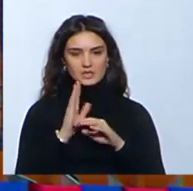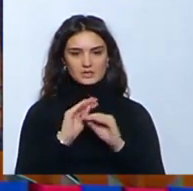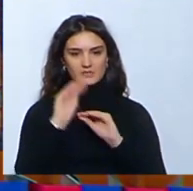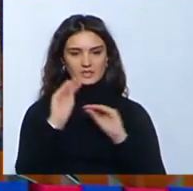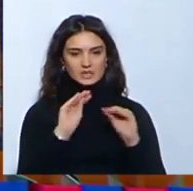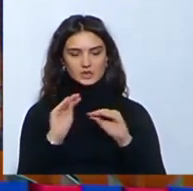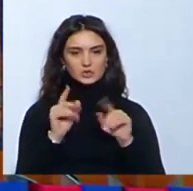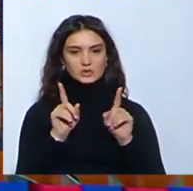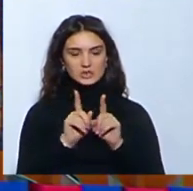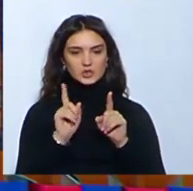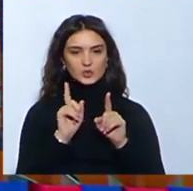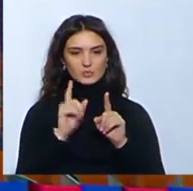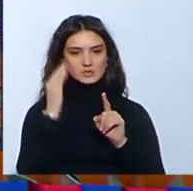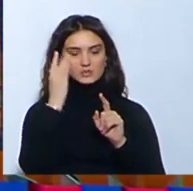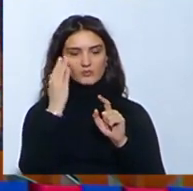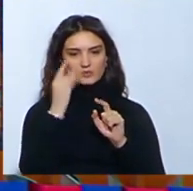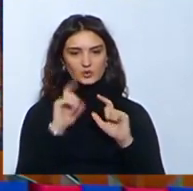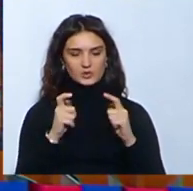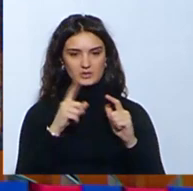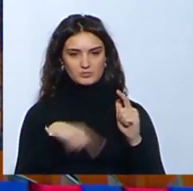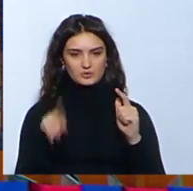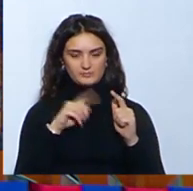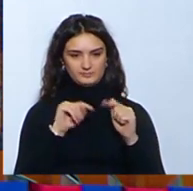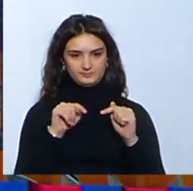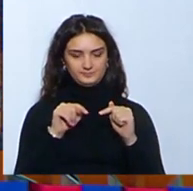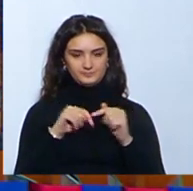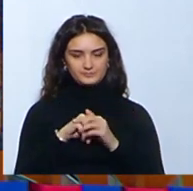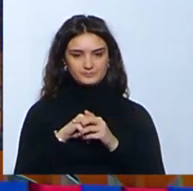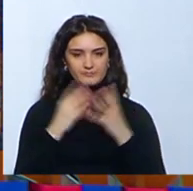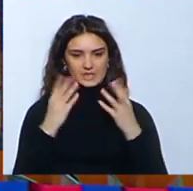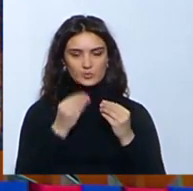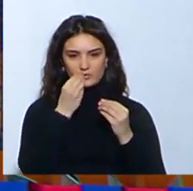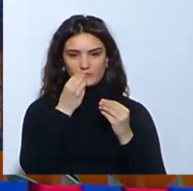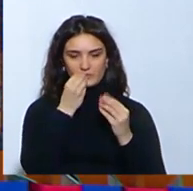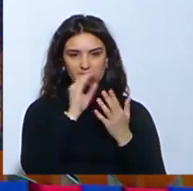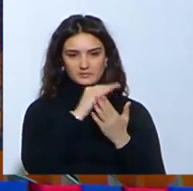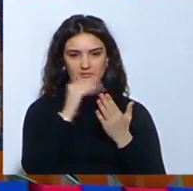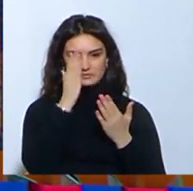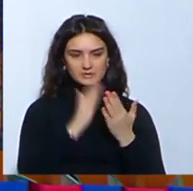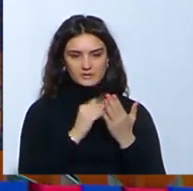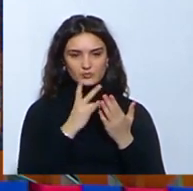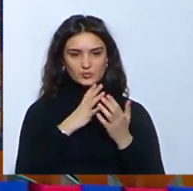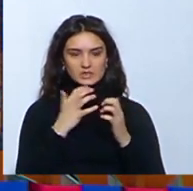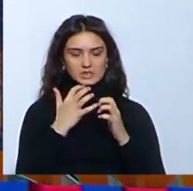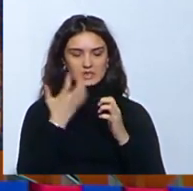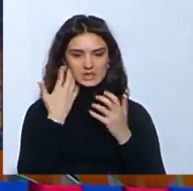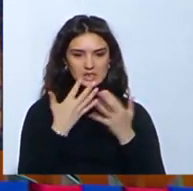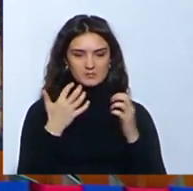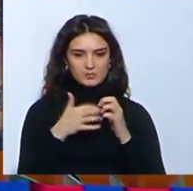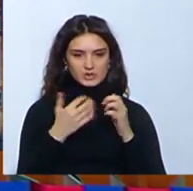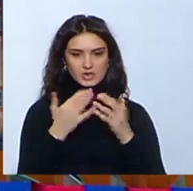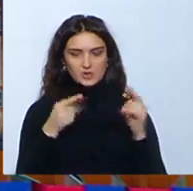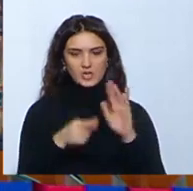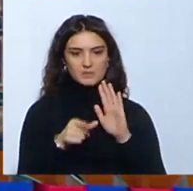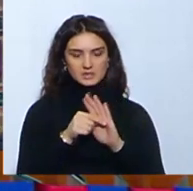გადავანაწილოთ ისე, რომ წარმოვიდგინოთ თებში. კერძოდ, დღიური რაციონის ნახევარი უნდა იყოს ხილი და ბოსტნეული. ამასთან